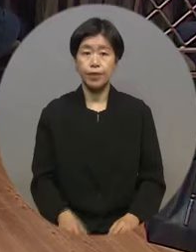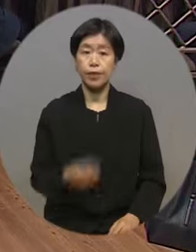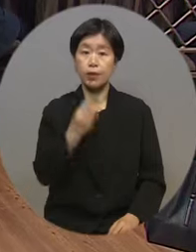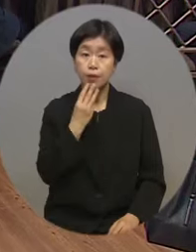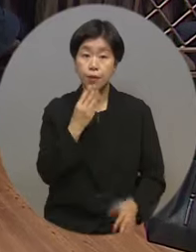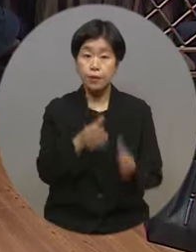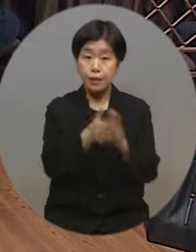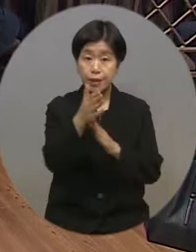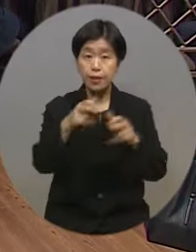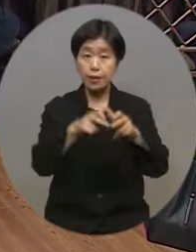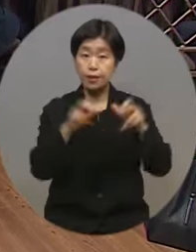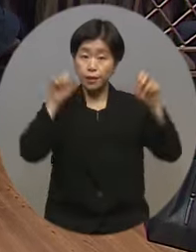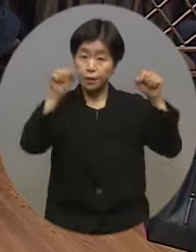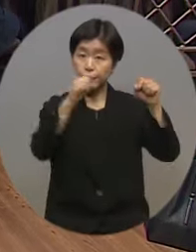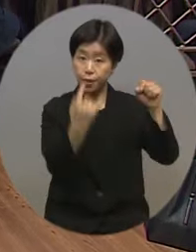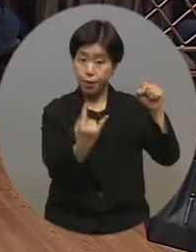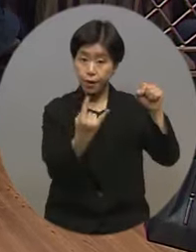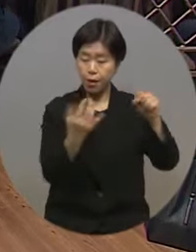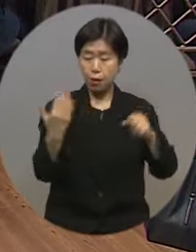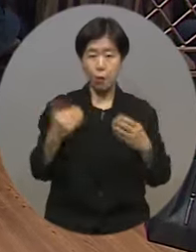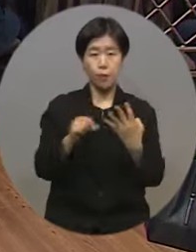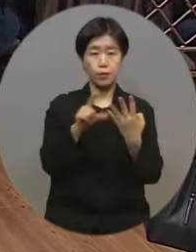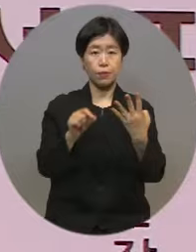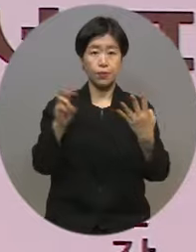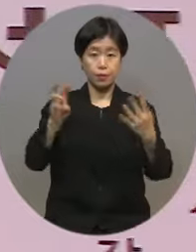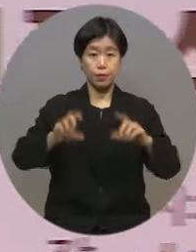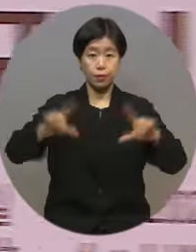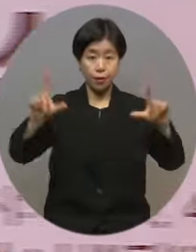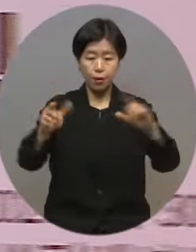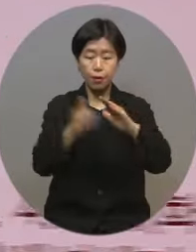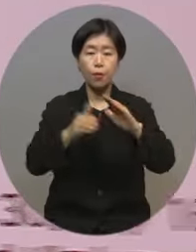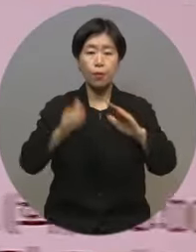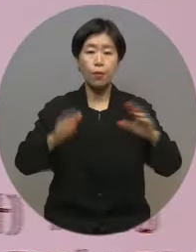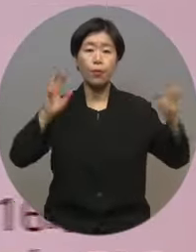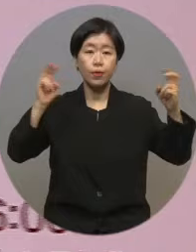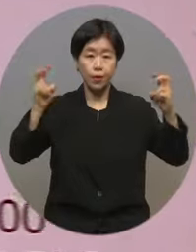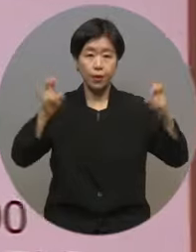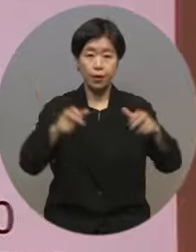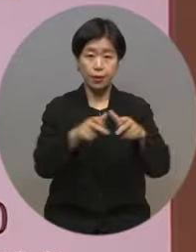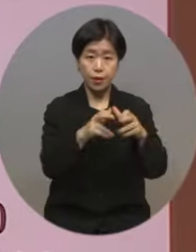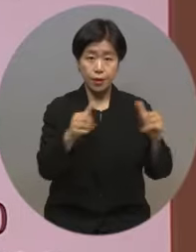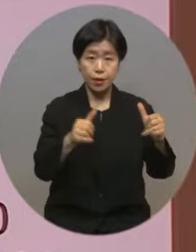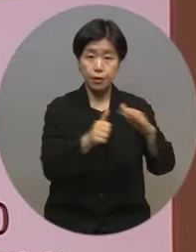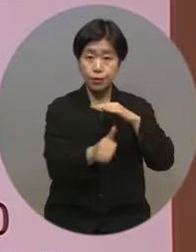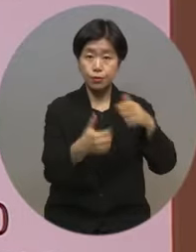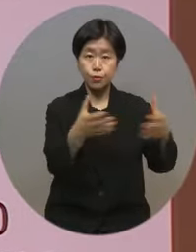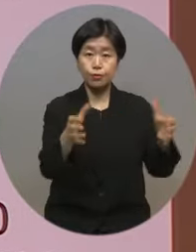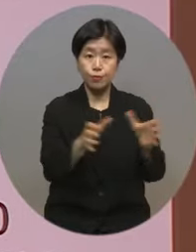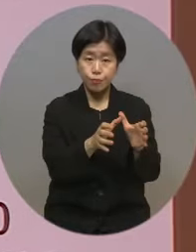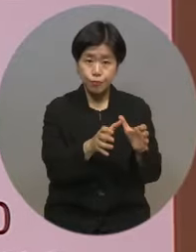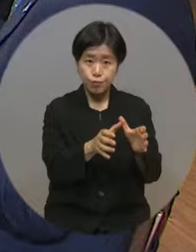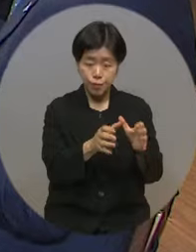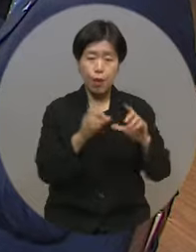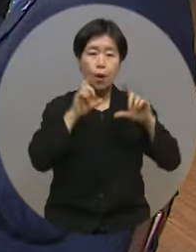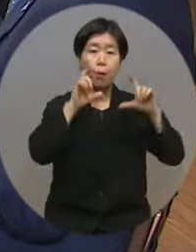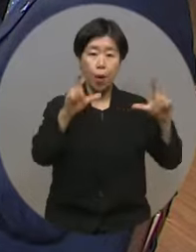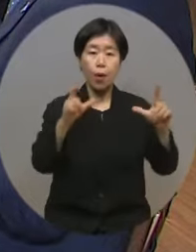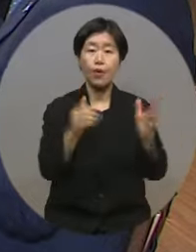서울특별시 장애인체육회가 지난 4월 30일 공공기업 장애인 선수단 활성화 선포식을